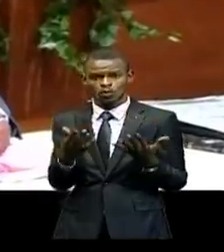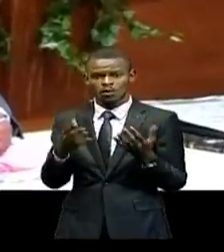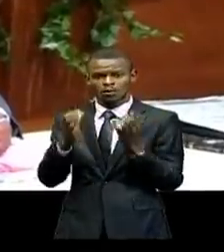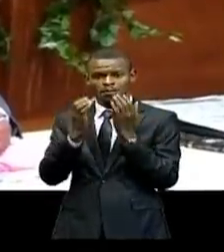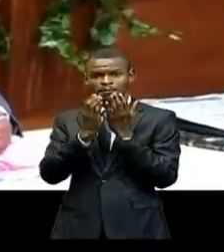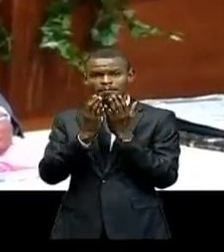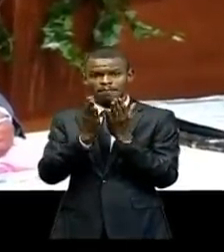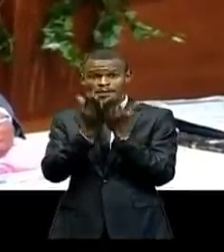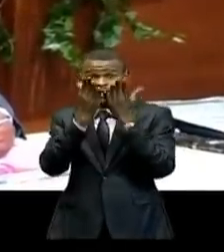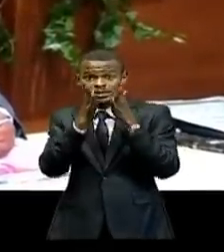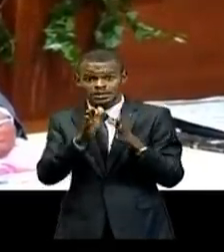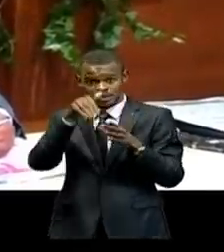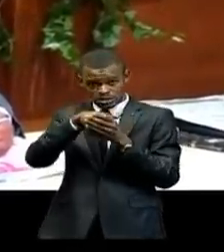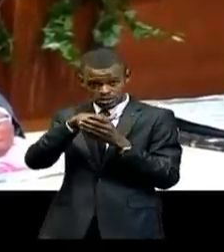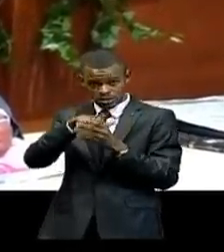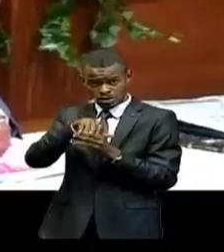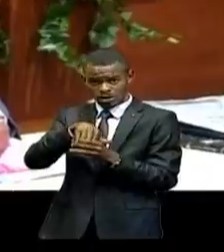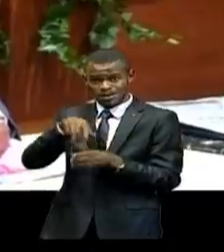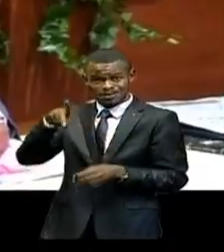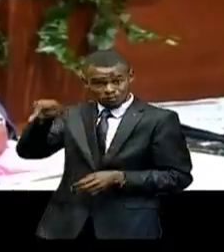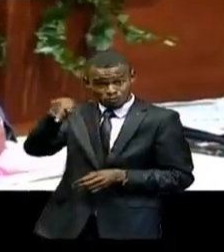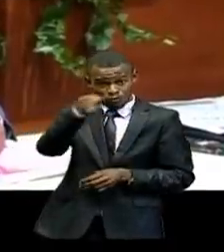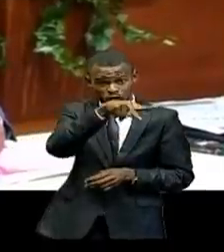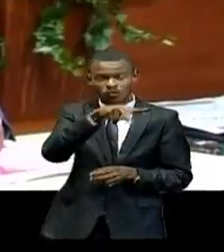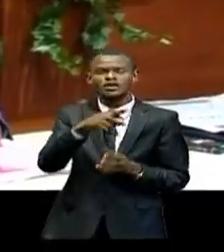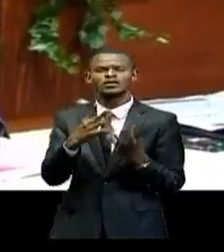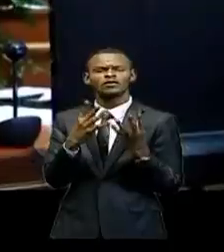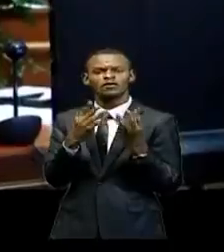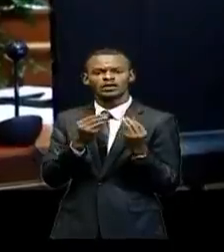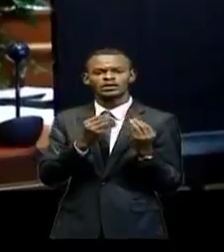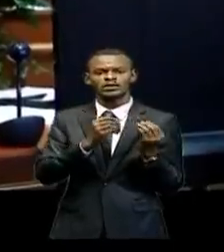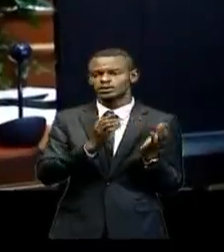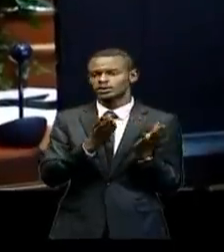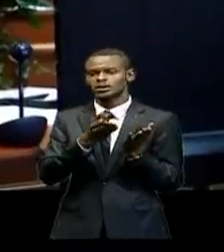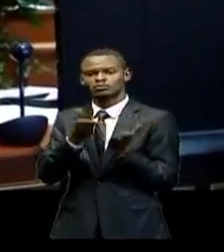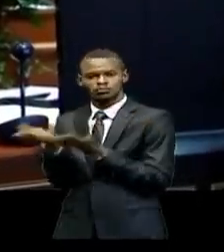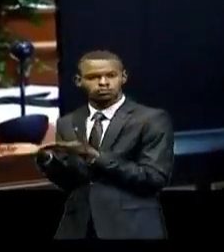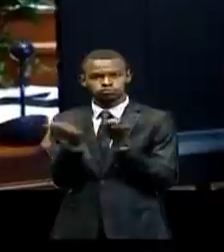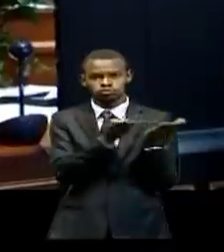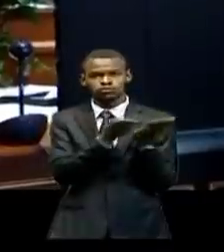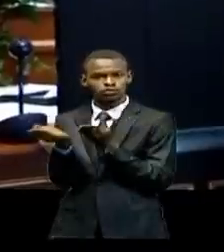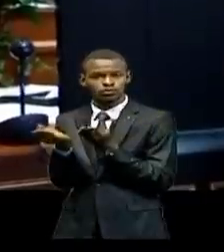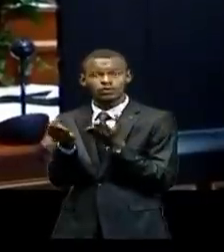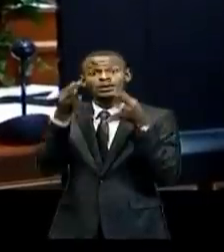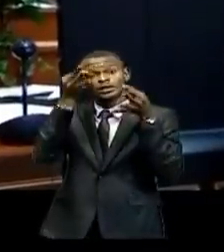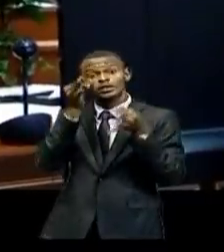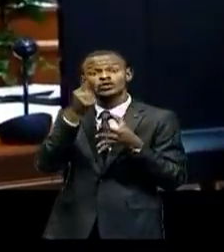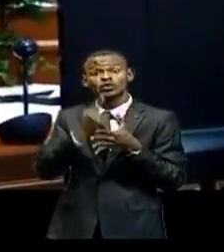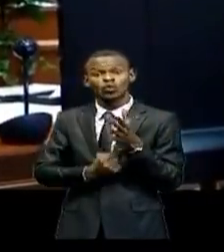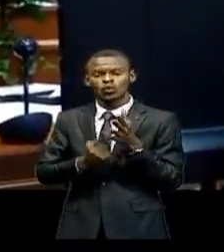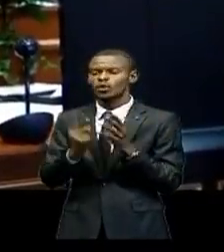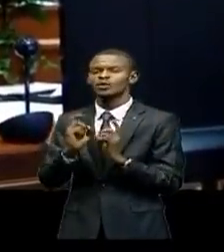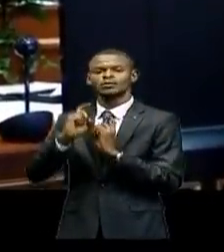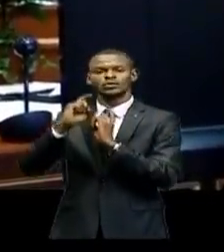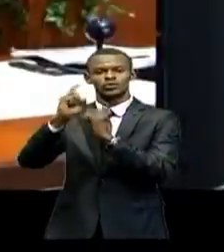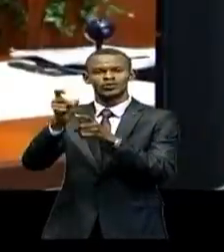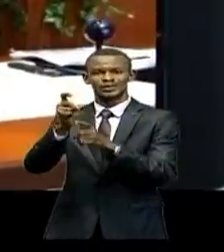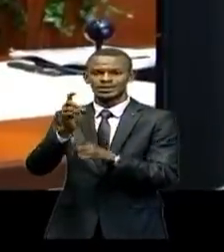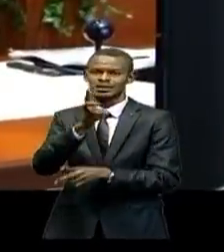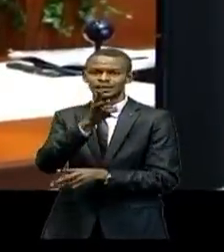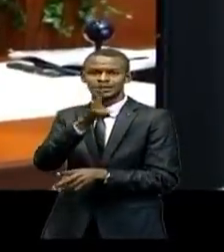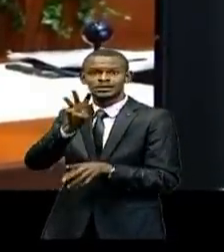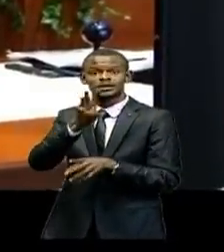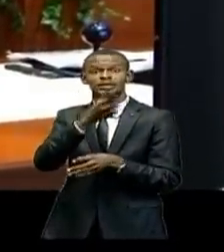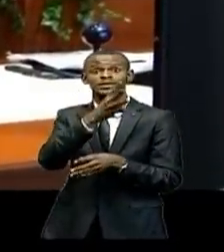nos provinces. Au terme de ce rapport, il a été décidé de l'acquisition de 600 bus pour permettre d'assurer